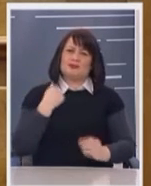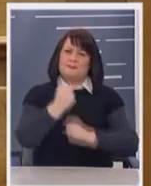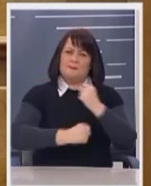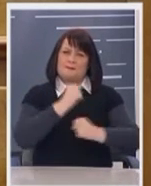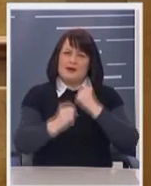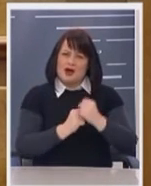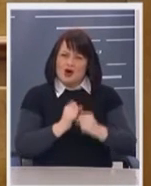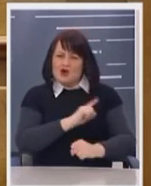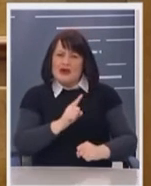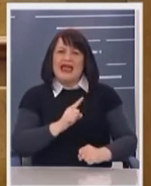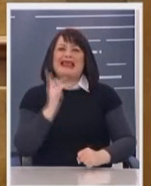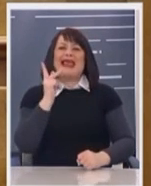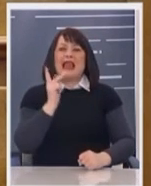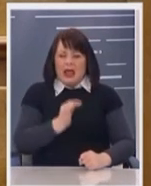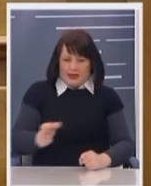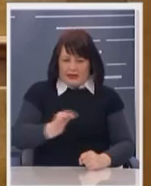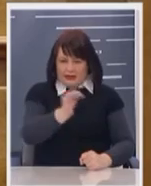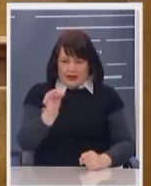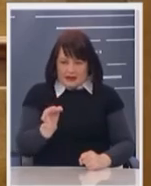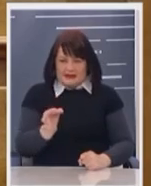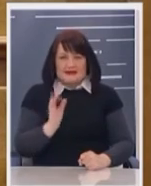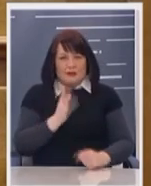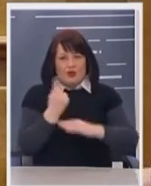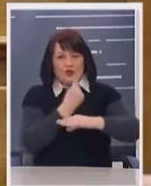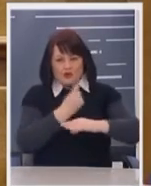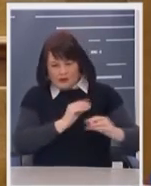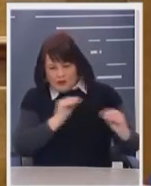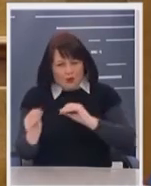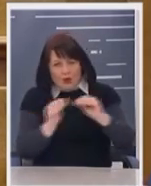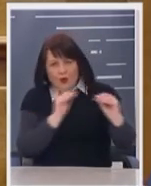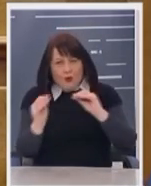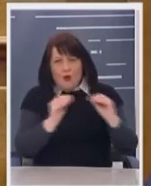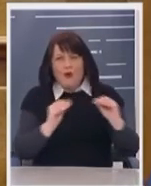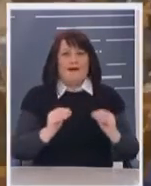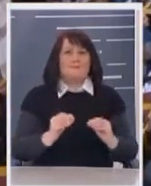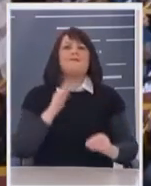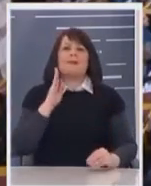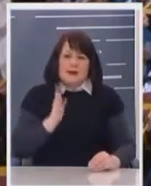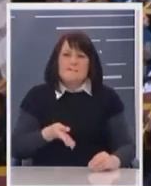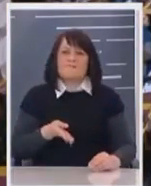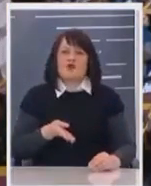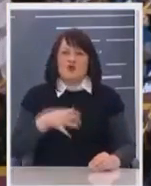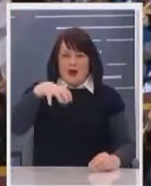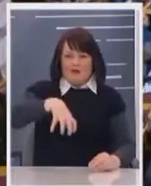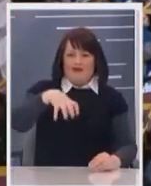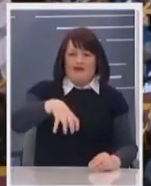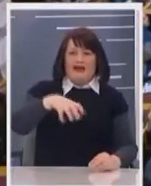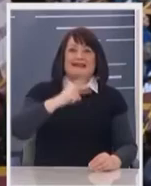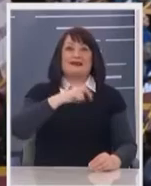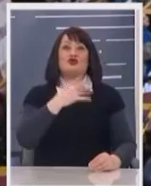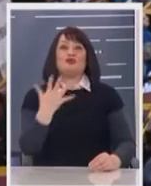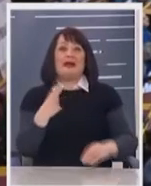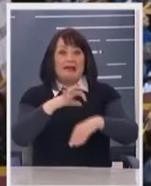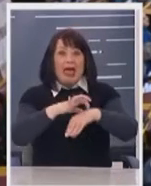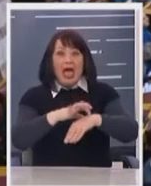κάτοικοι των Κυκλάδων και σήμερα από τη βάση αυτή μπορούν να μεταφέρονται πάνω από 25 επίγοντα περιστατικά